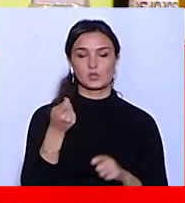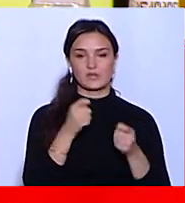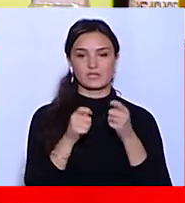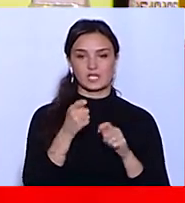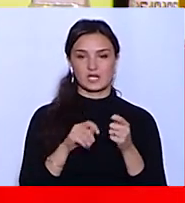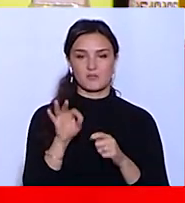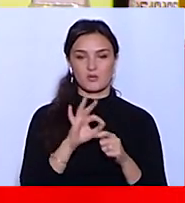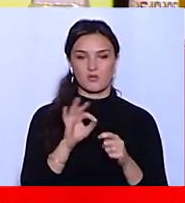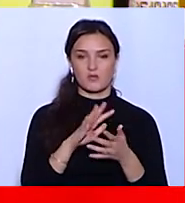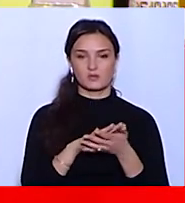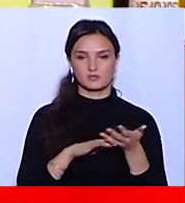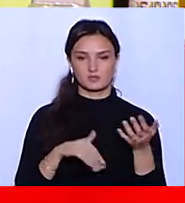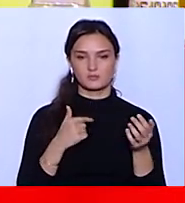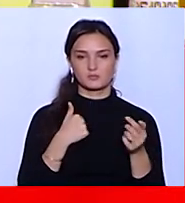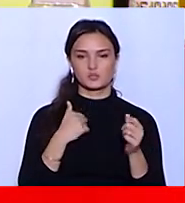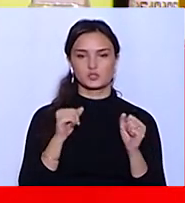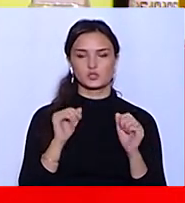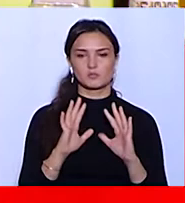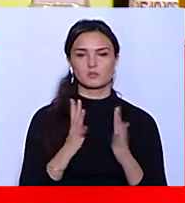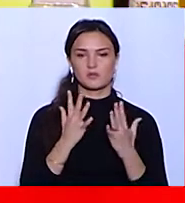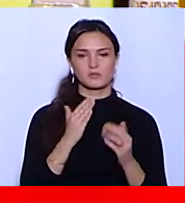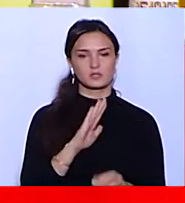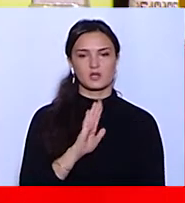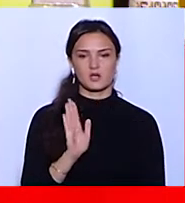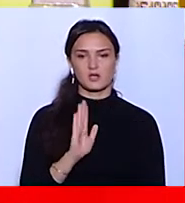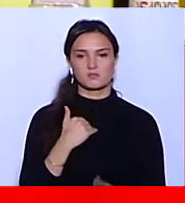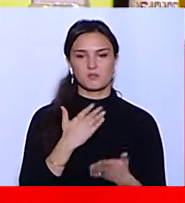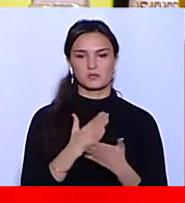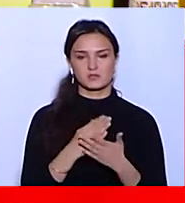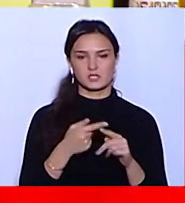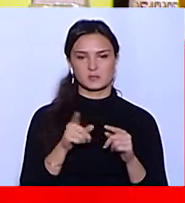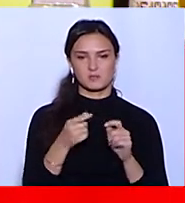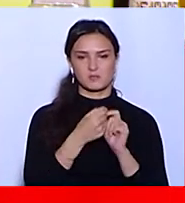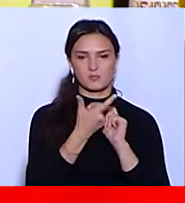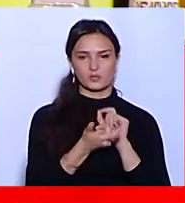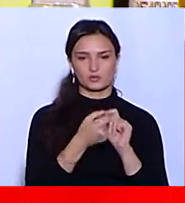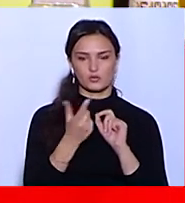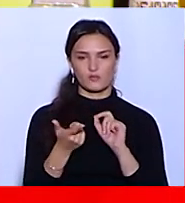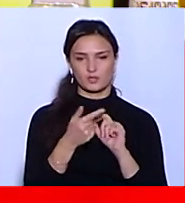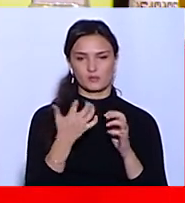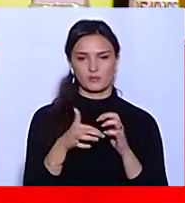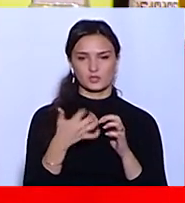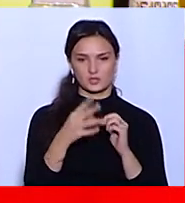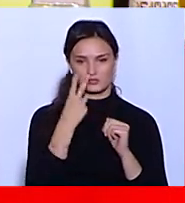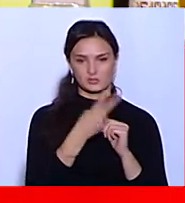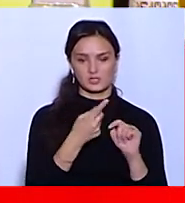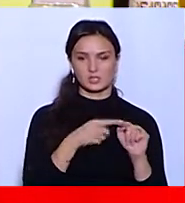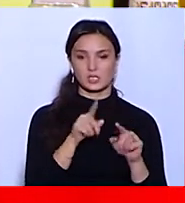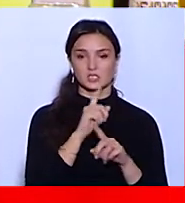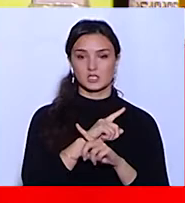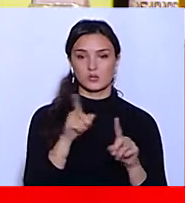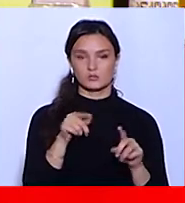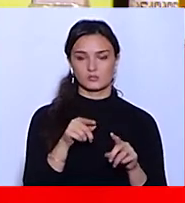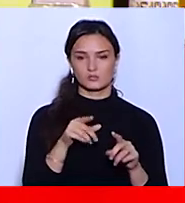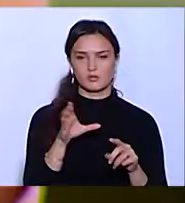ნივთიერებებზე გავაგრძელებთ, მე შემთხვევით არ მაქვს ახლა ეს ფოთლოვანი ბოსტნეული, იმიტომ რომ ის